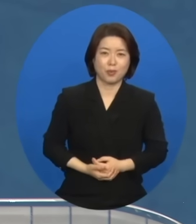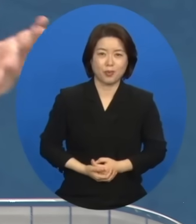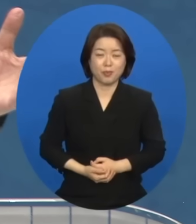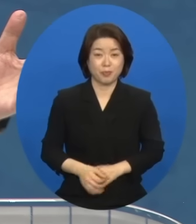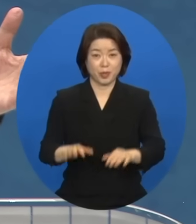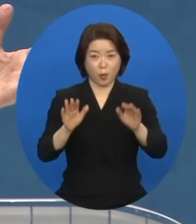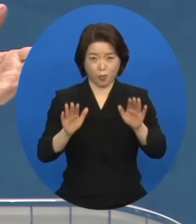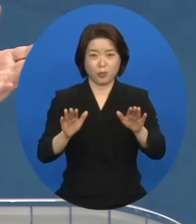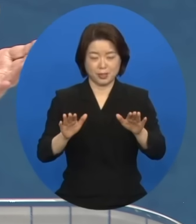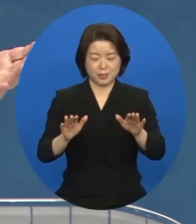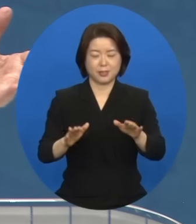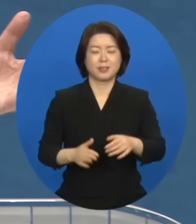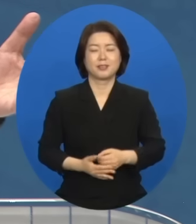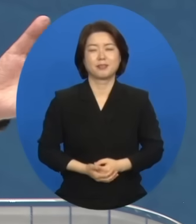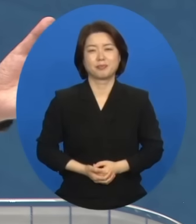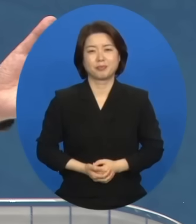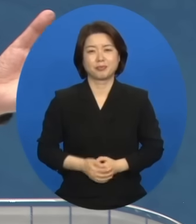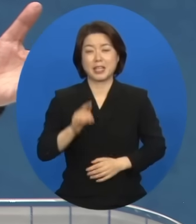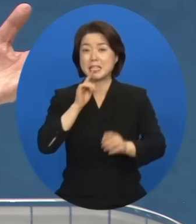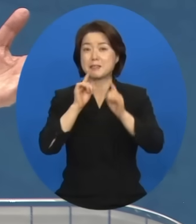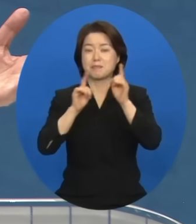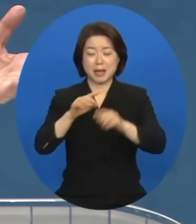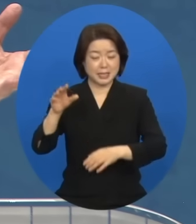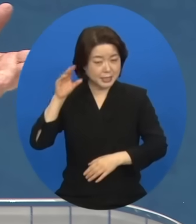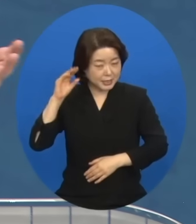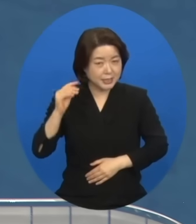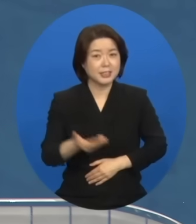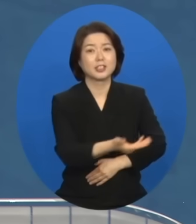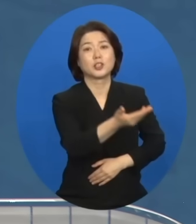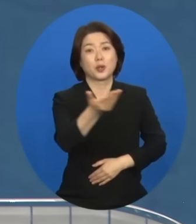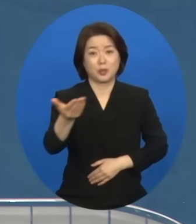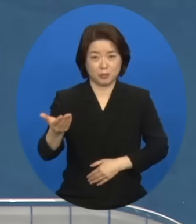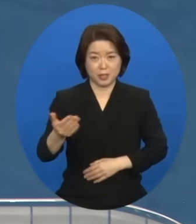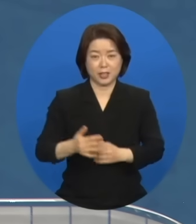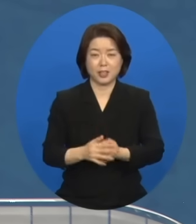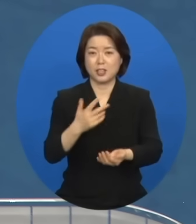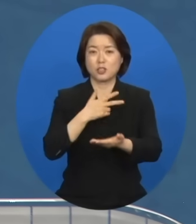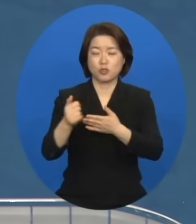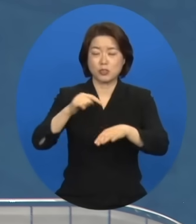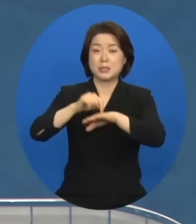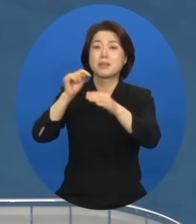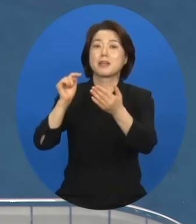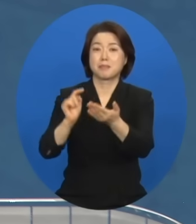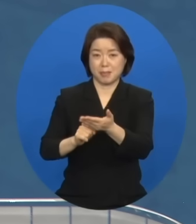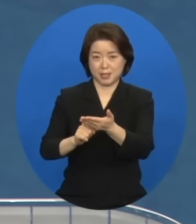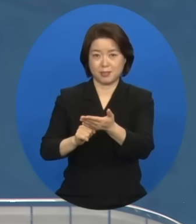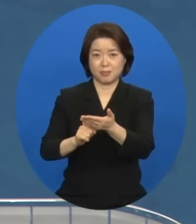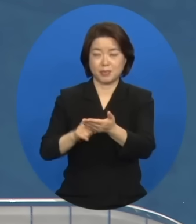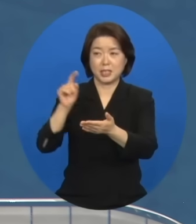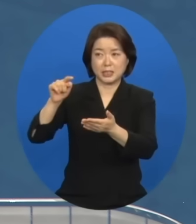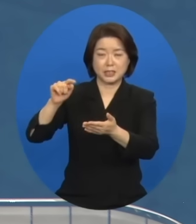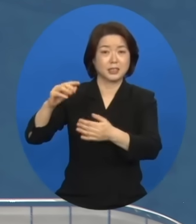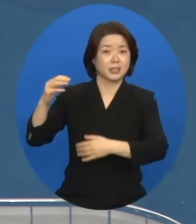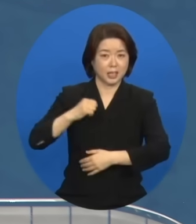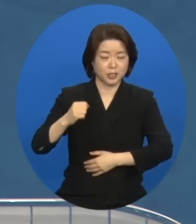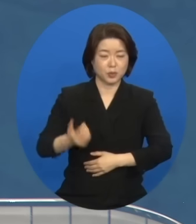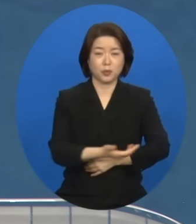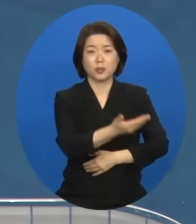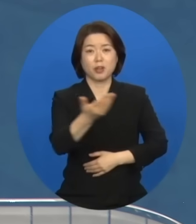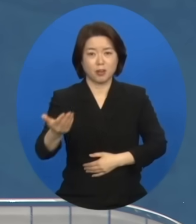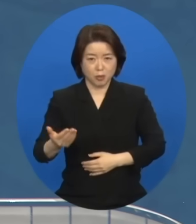오늘 이 시간 이 말씀을 듣는 여러분들에게 주님의 마음의 그 심정으로